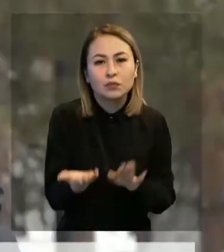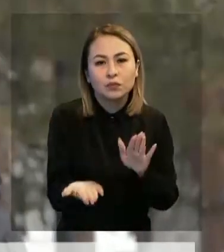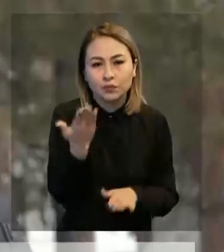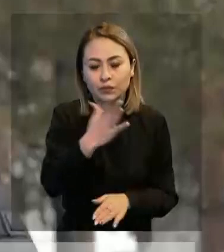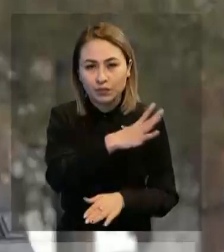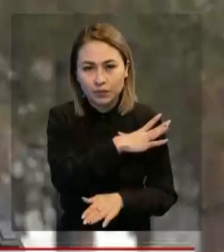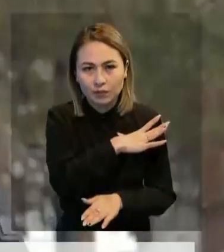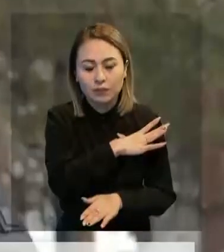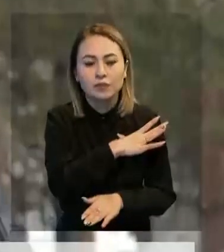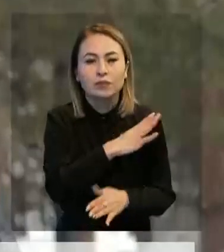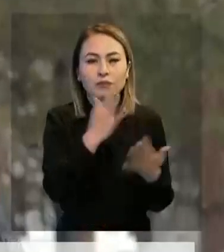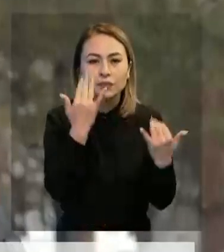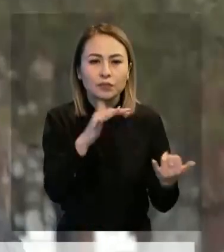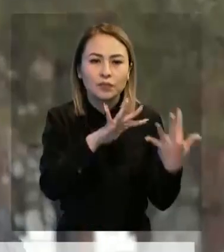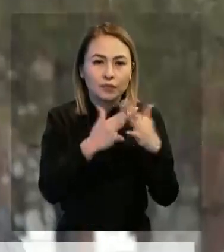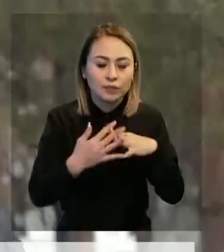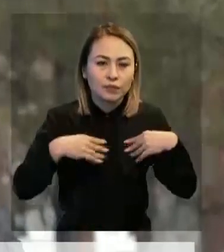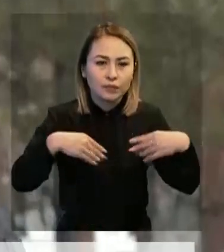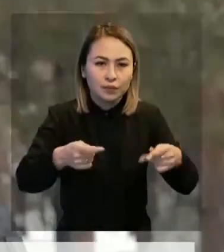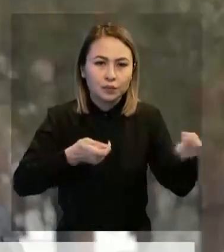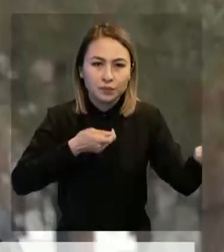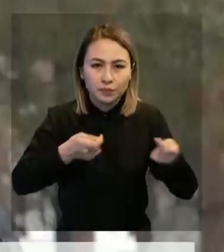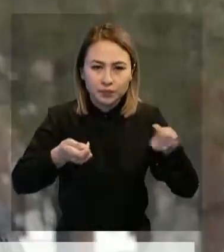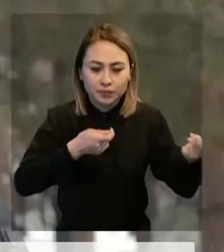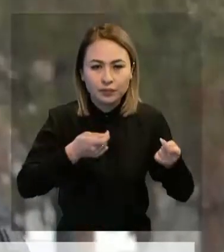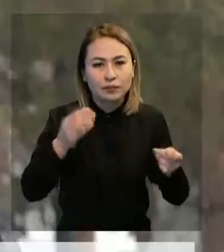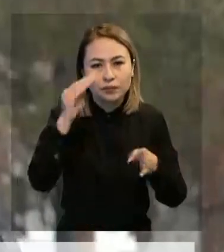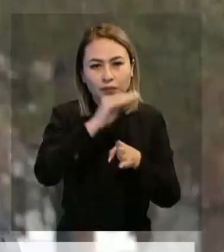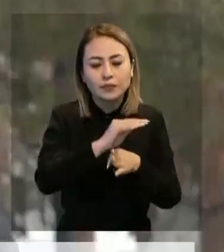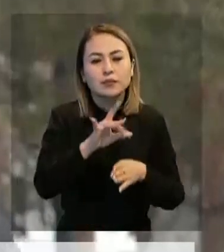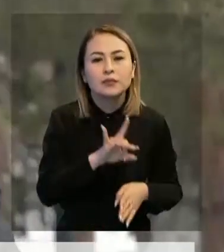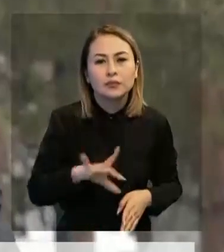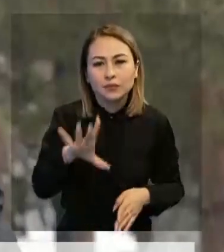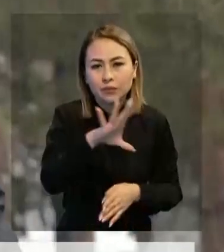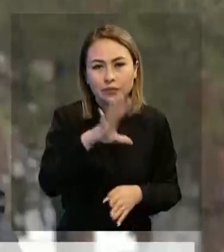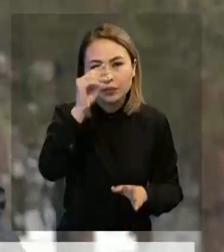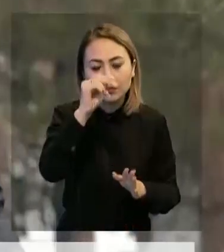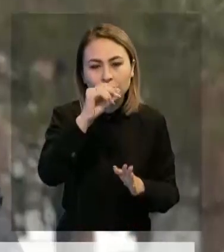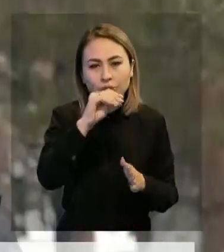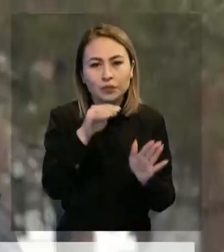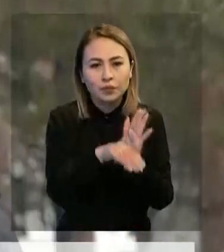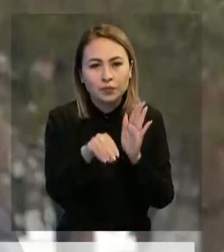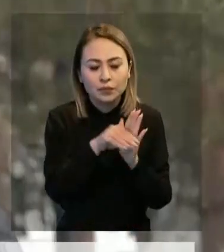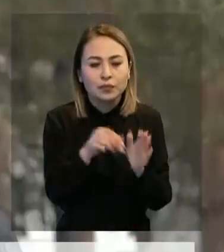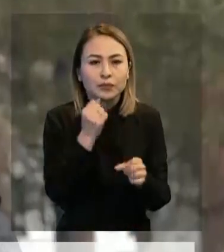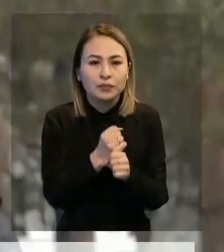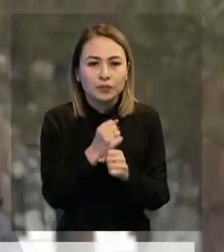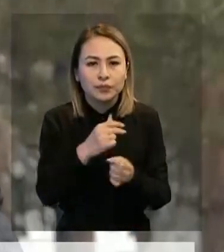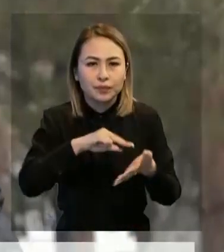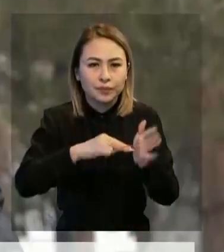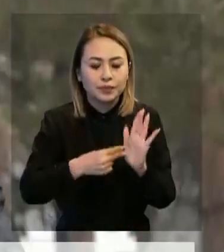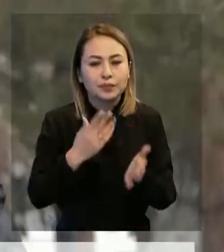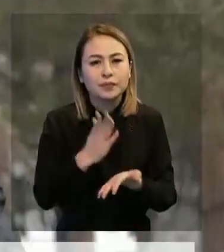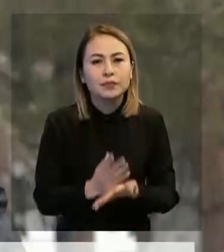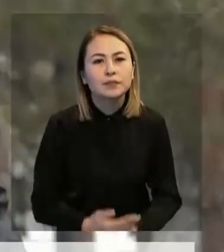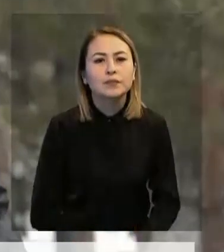кеткен. Яғни ауыл шаруашылығы басқармасындағылар енді республикалық бюджетке қосымша өтініш беруді жоспарлап отыр.